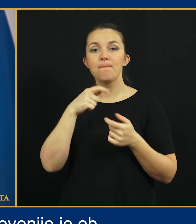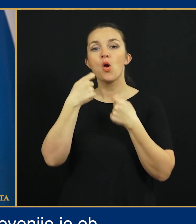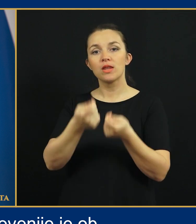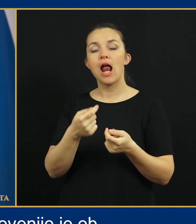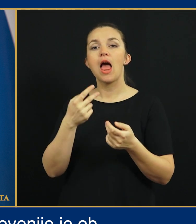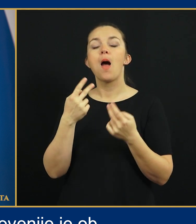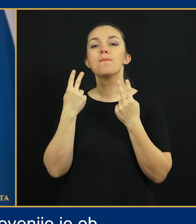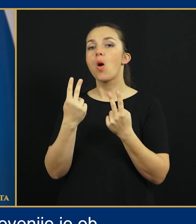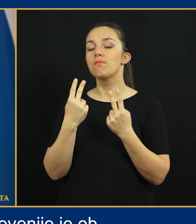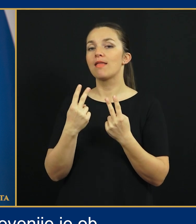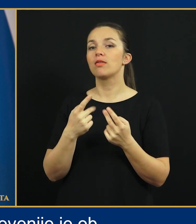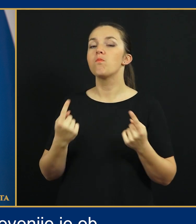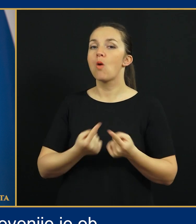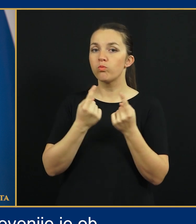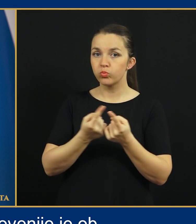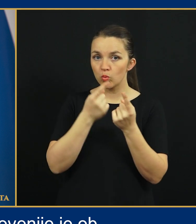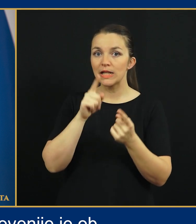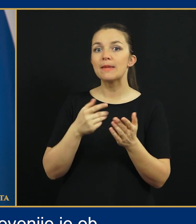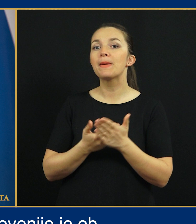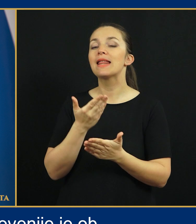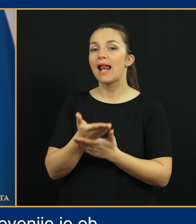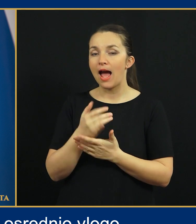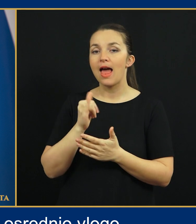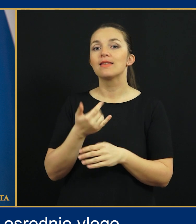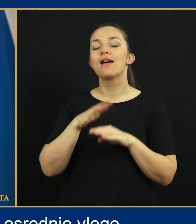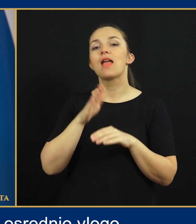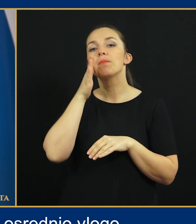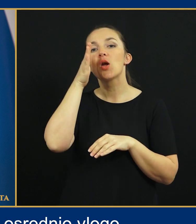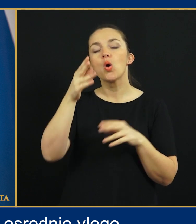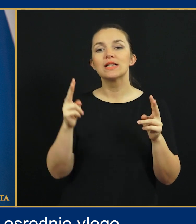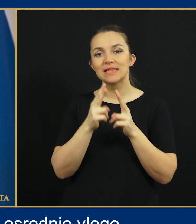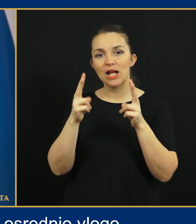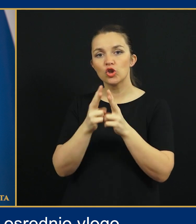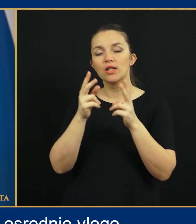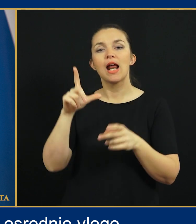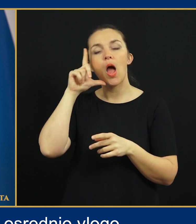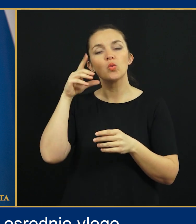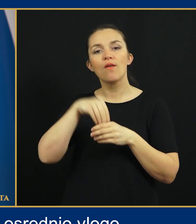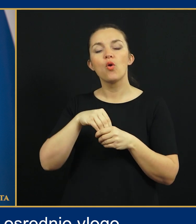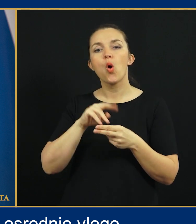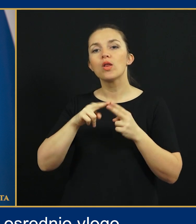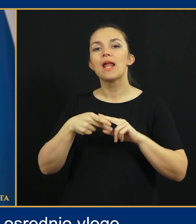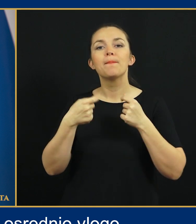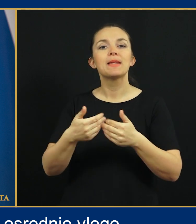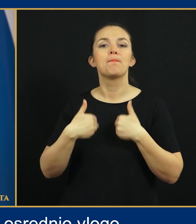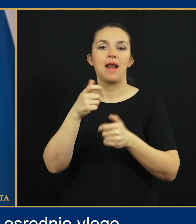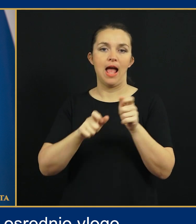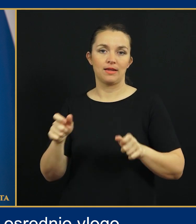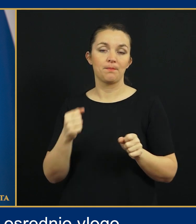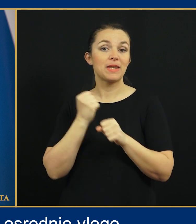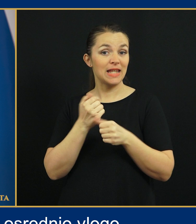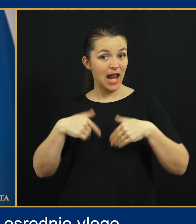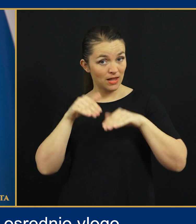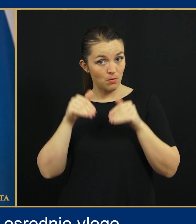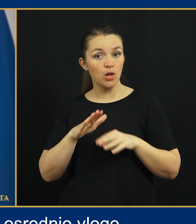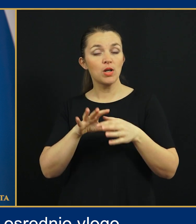poudarila pomen pobudi in predlagala, da se na prihodnjih srečanjih osrednjo vlogo nameni mladim. Delati